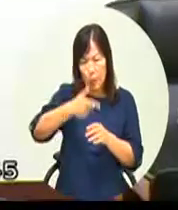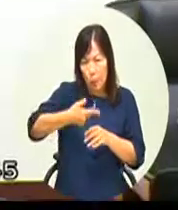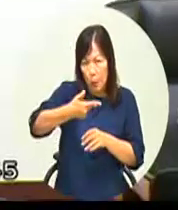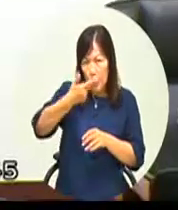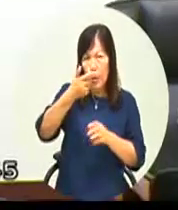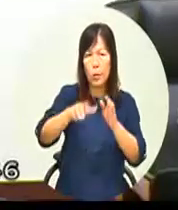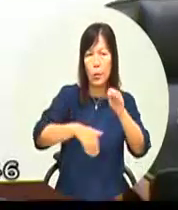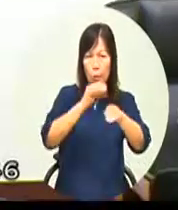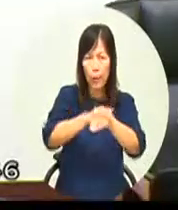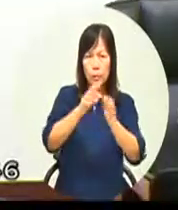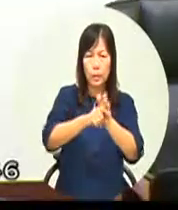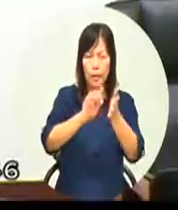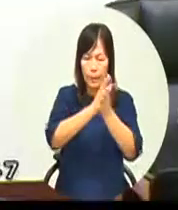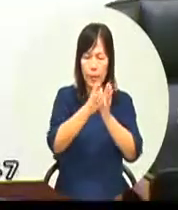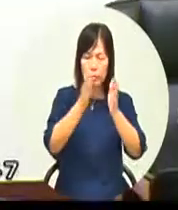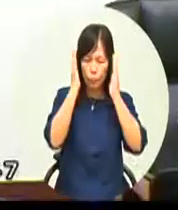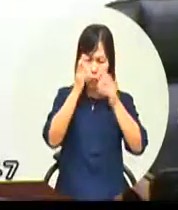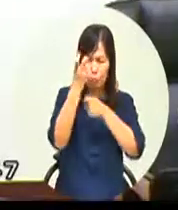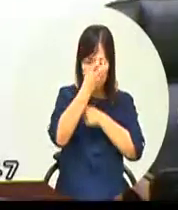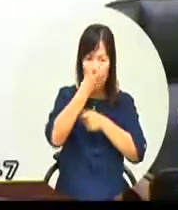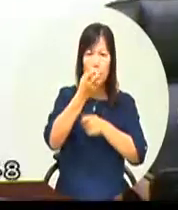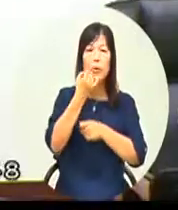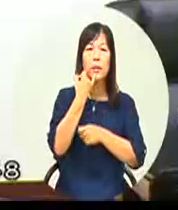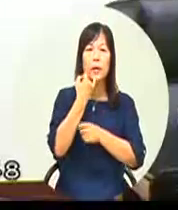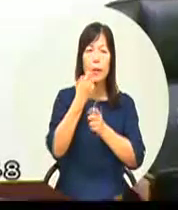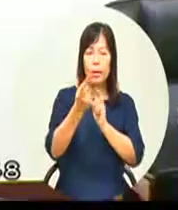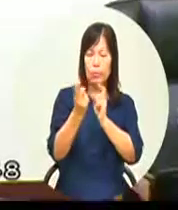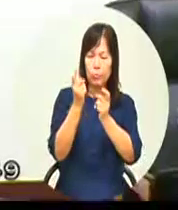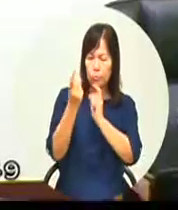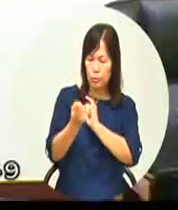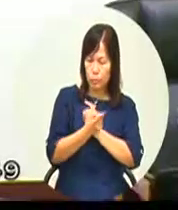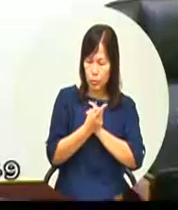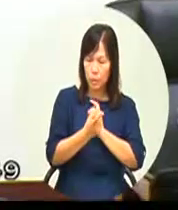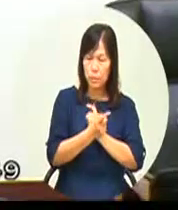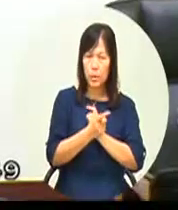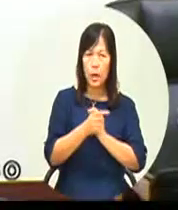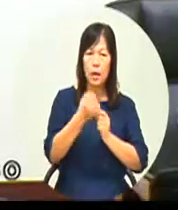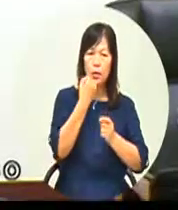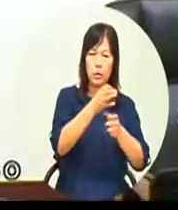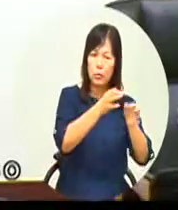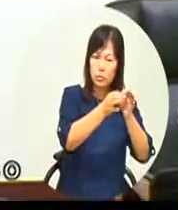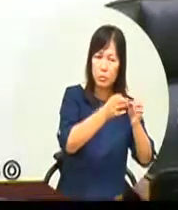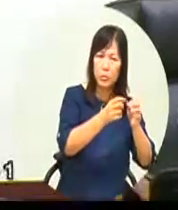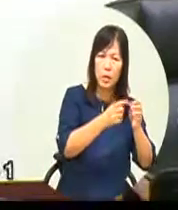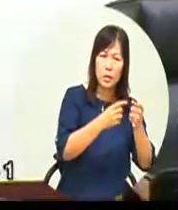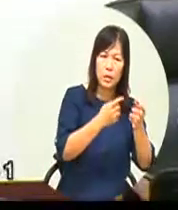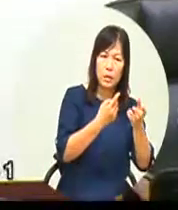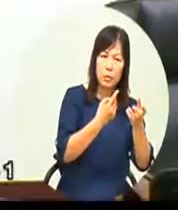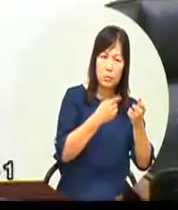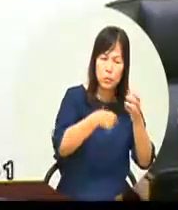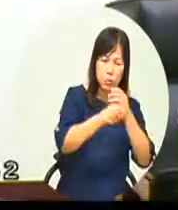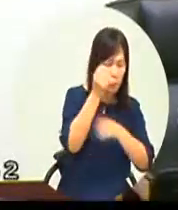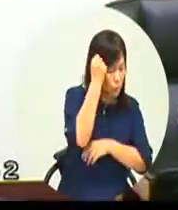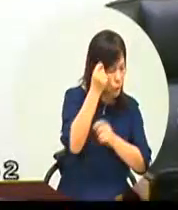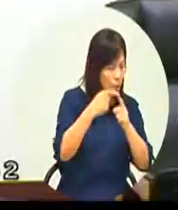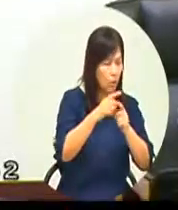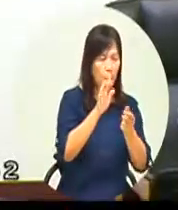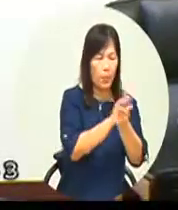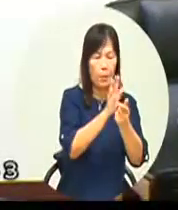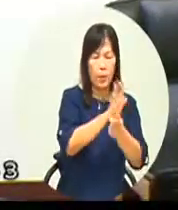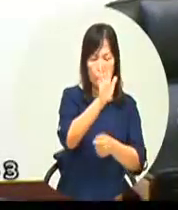让它正常的来管理，我想这样不管是对自己或对这个消费者而言，其实是一个好的方式。